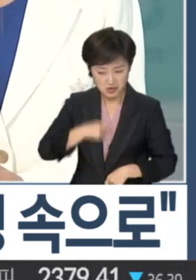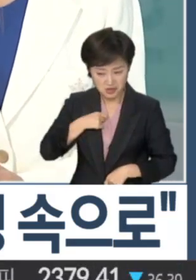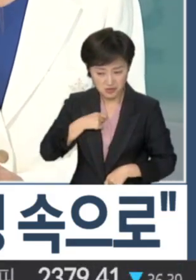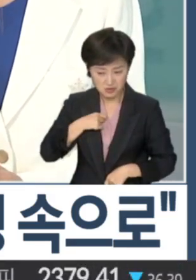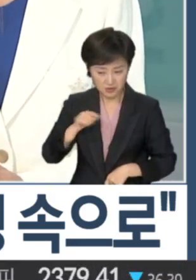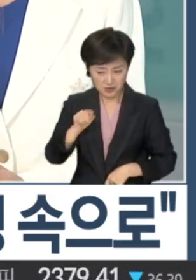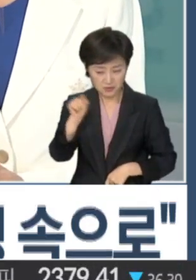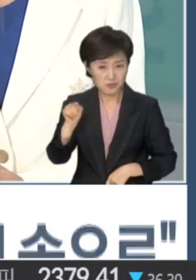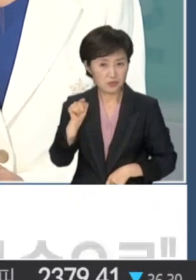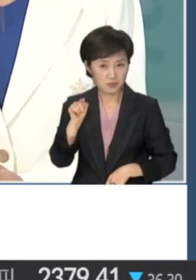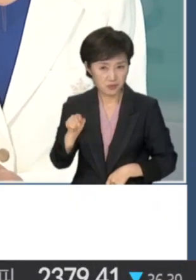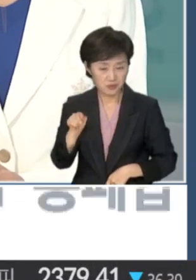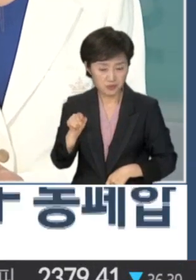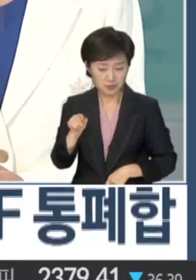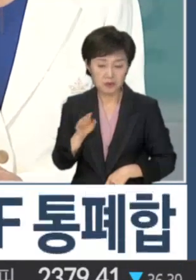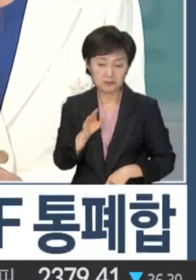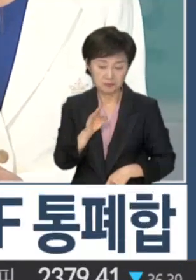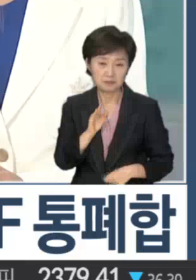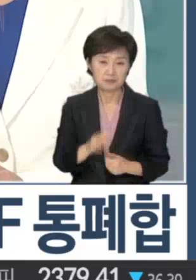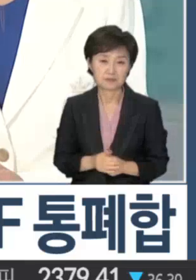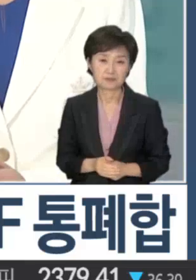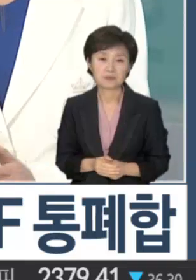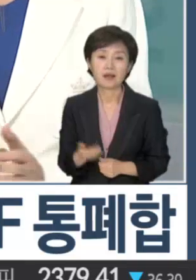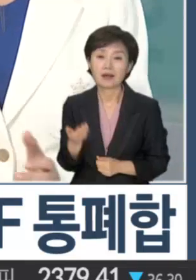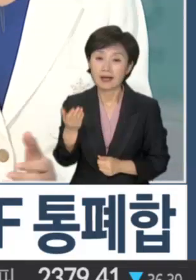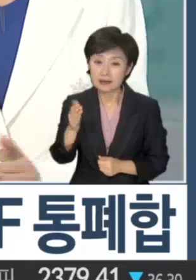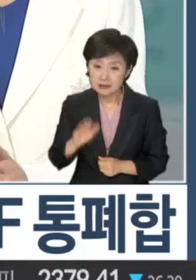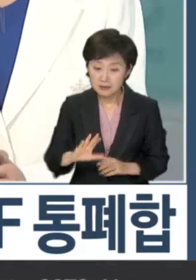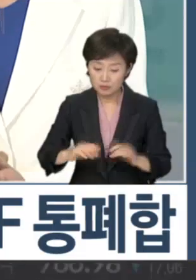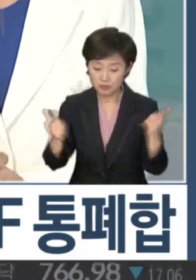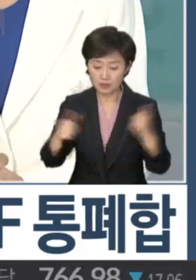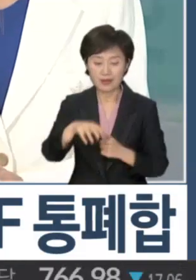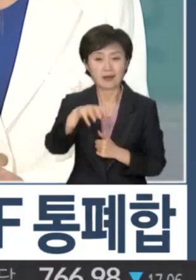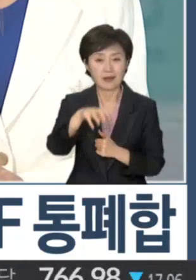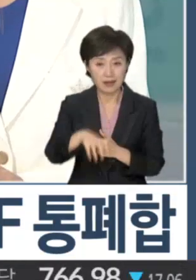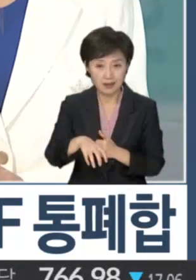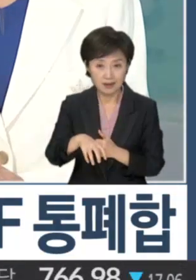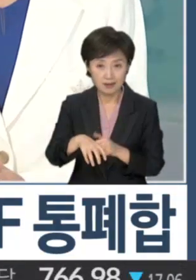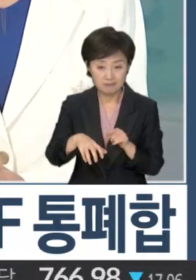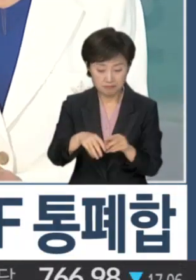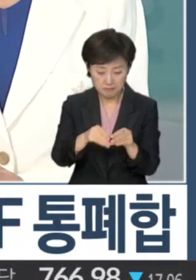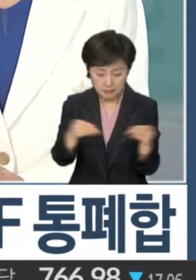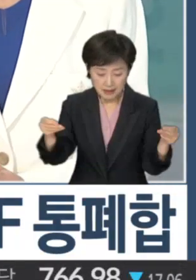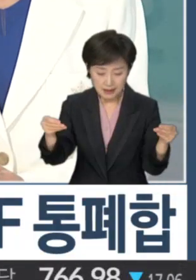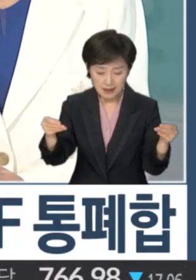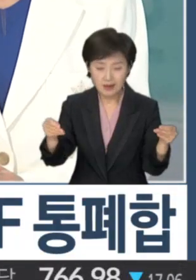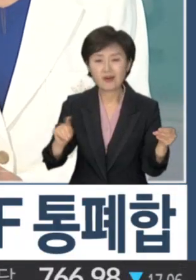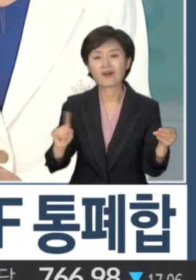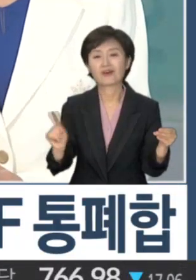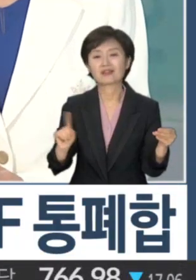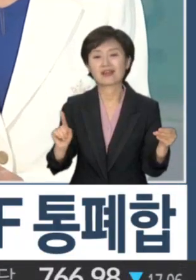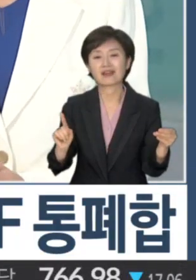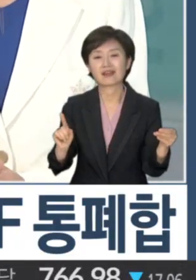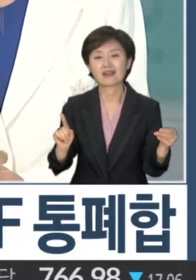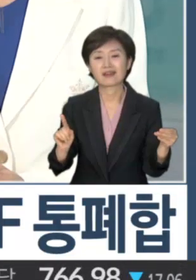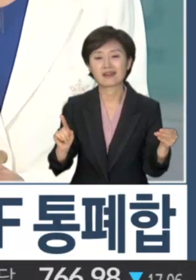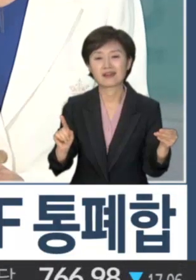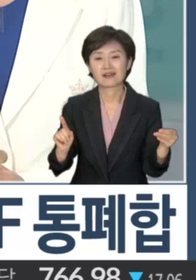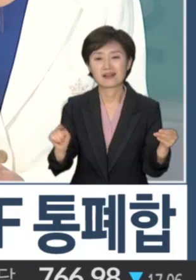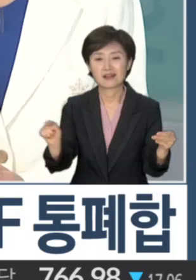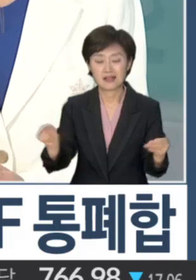앞으로도 계속하기를 바라봅니다. 하지만 국회에서는 여전히 국감 현장을 보면